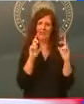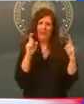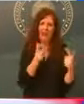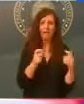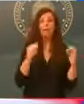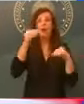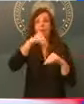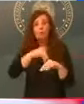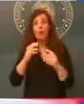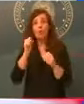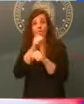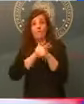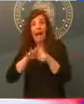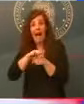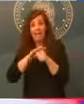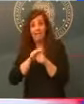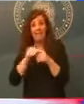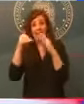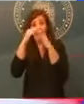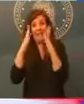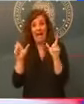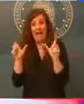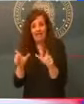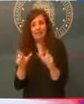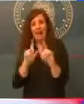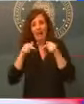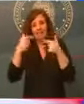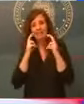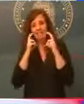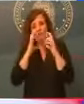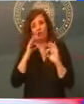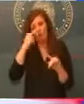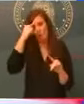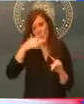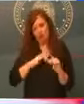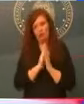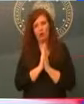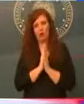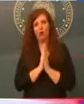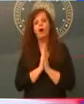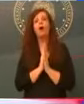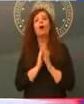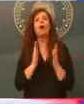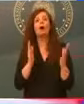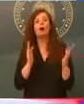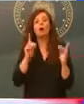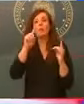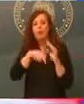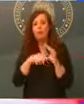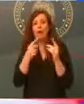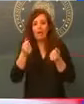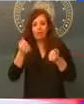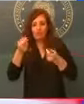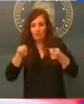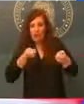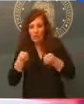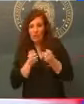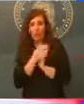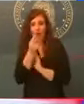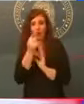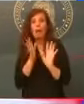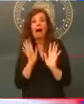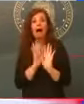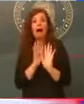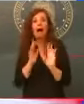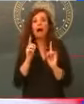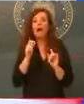punto di vista organizzativo. Però quello di cui nessuno deve dubitare è che la scuola è